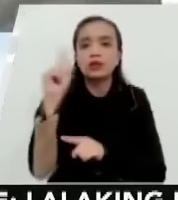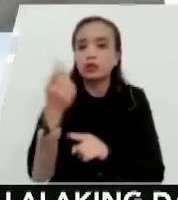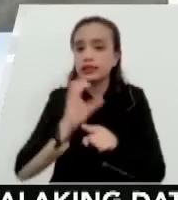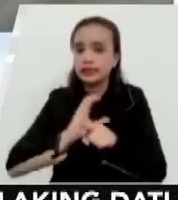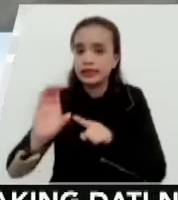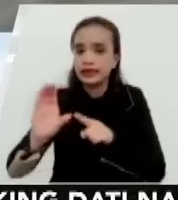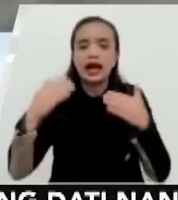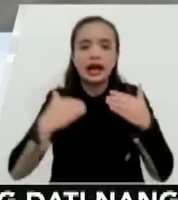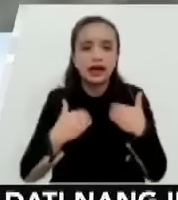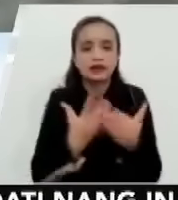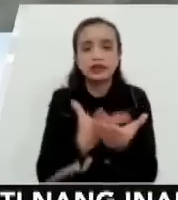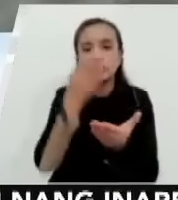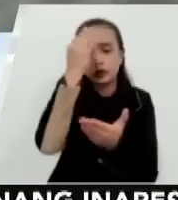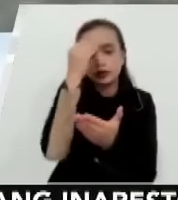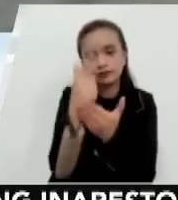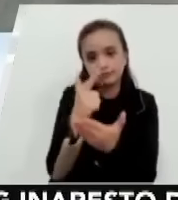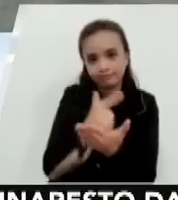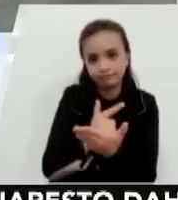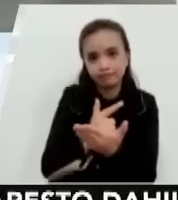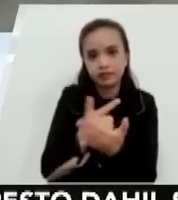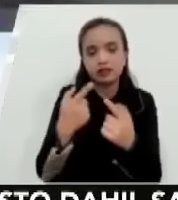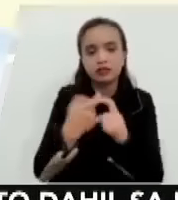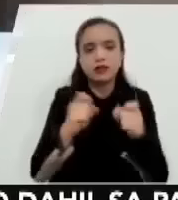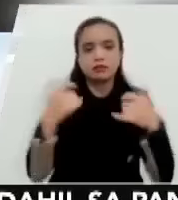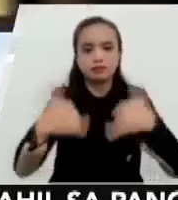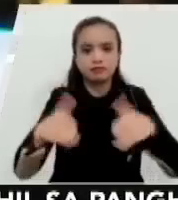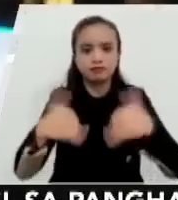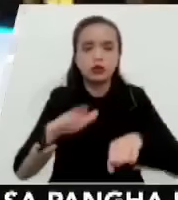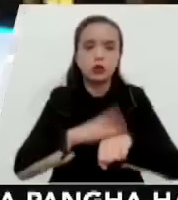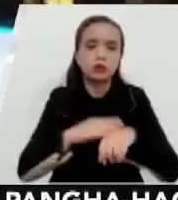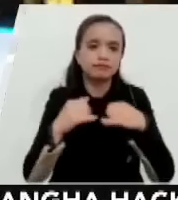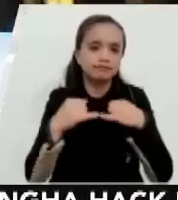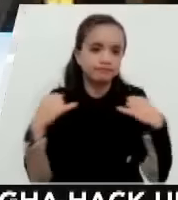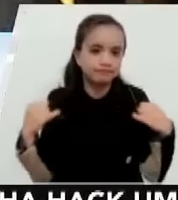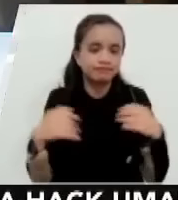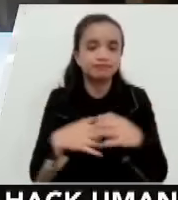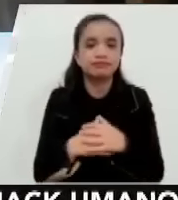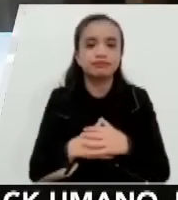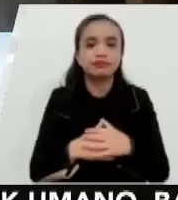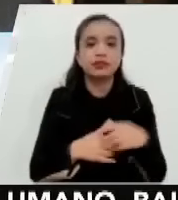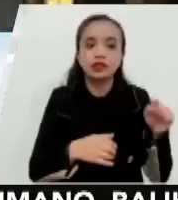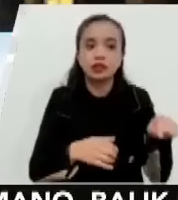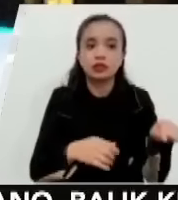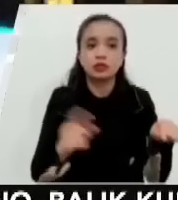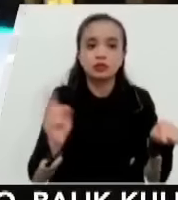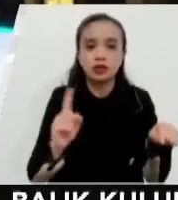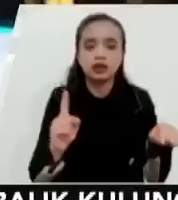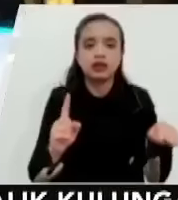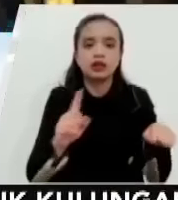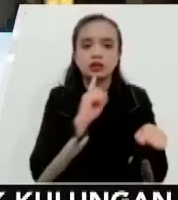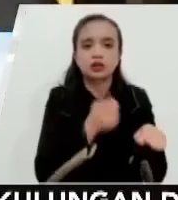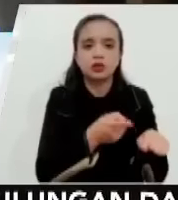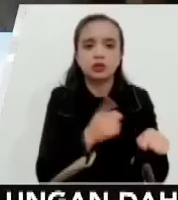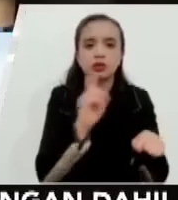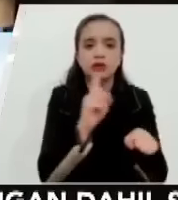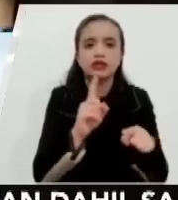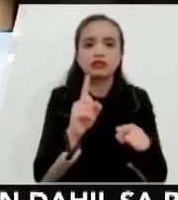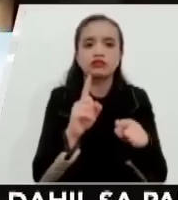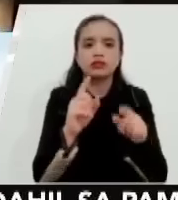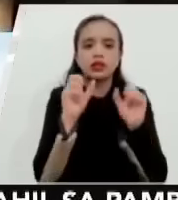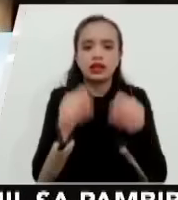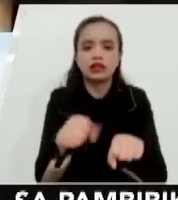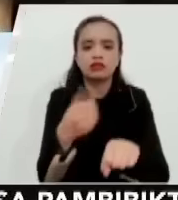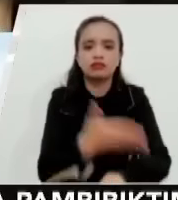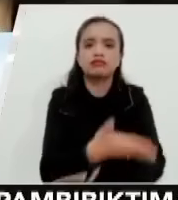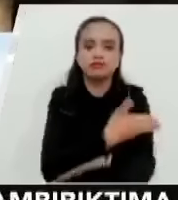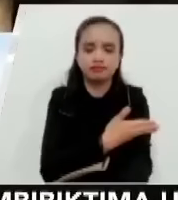daw na napupulot sa paglalaro ng online games. Yung mga losses na yun is yun yung magiging mga factor para mag-improve kayo. Si Carlo